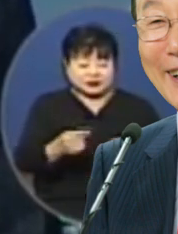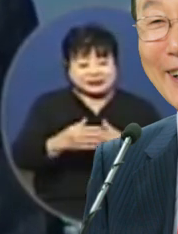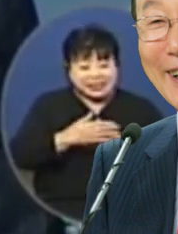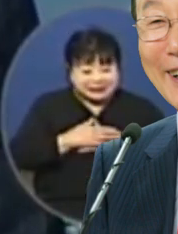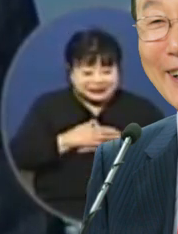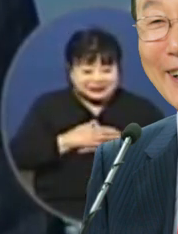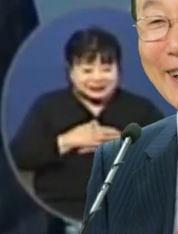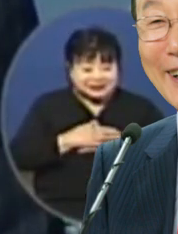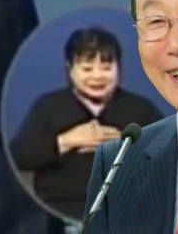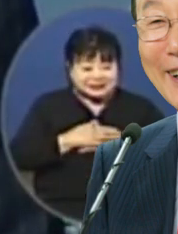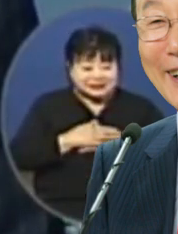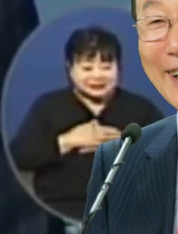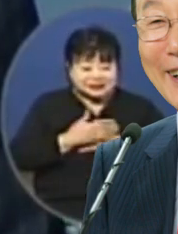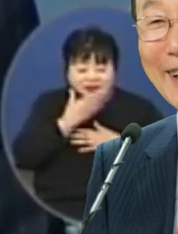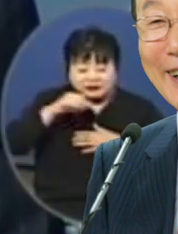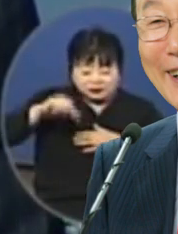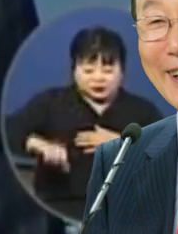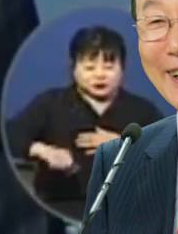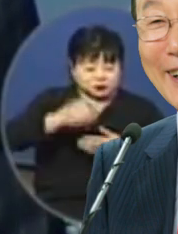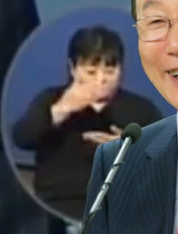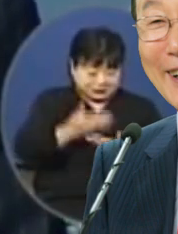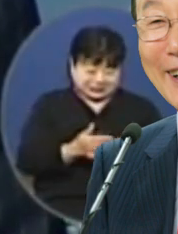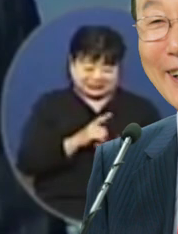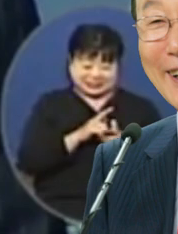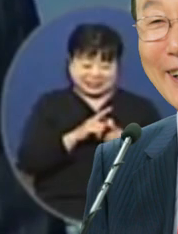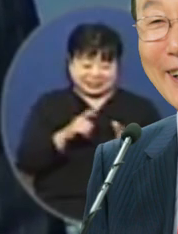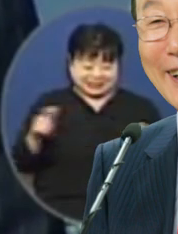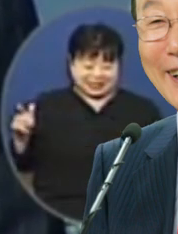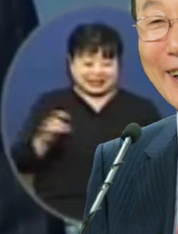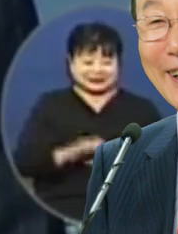나는 저주 받지 아니한다.